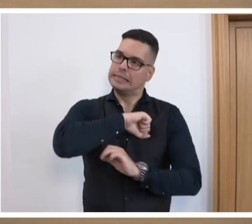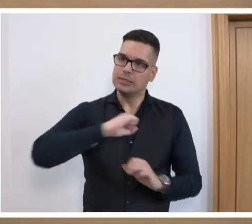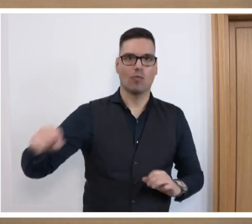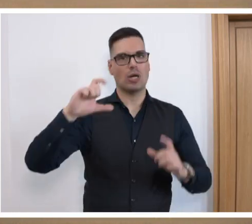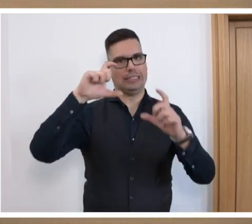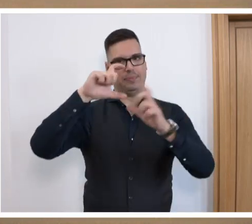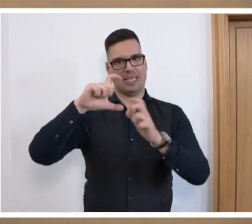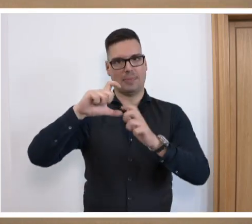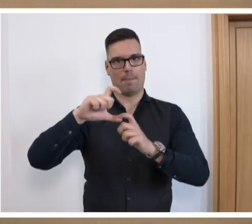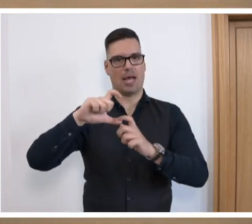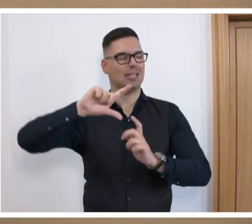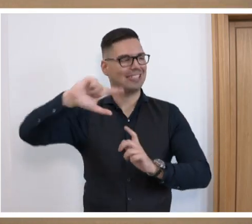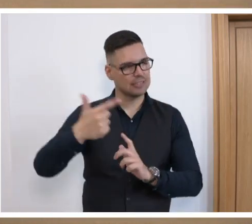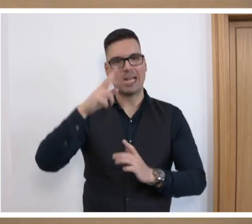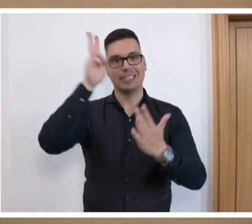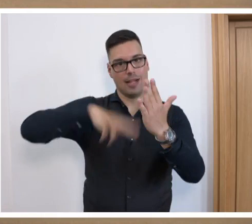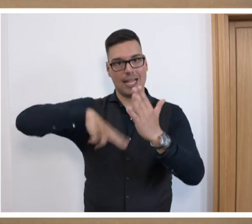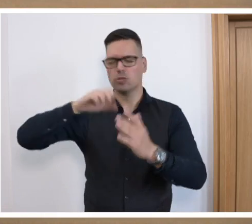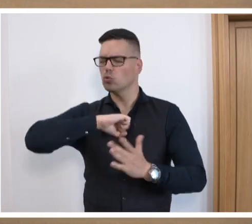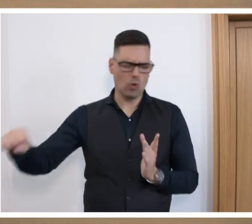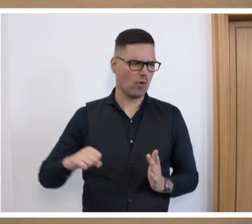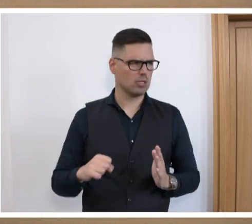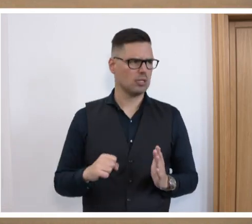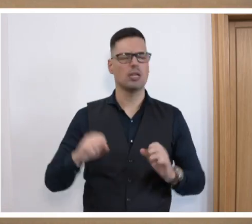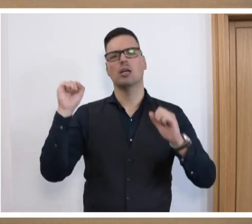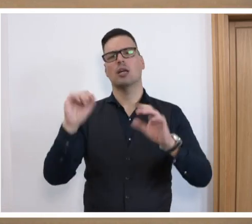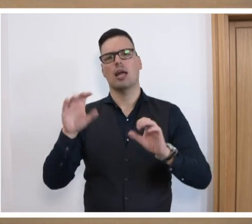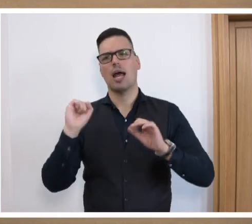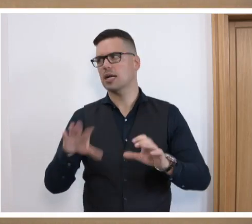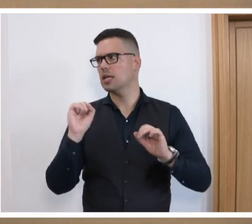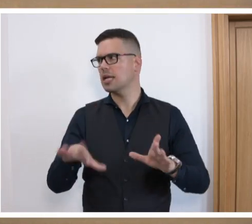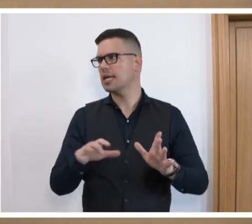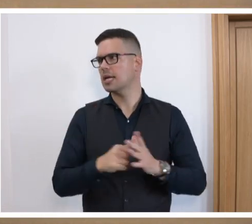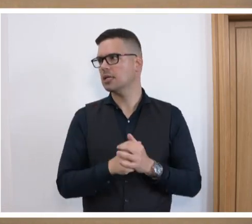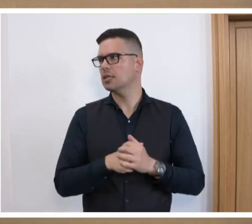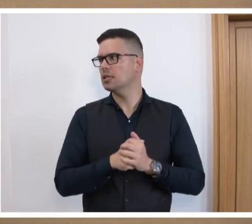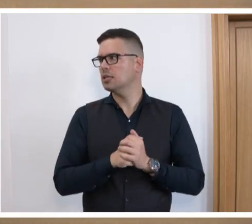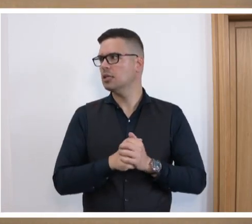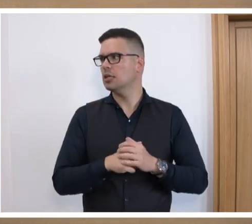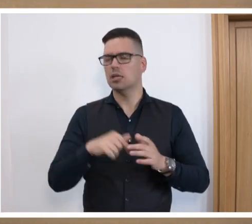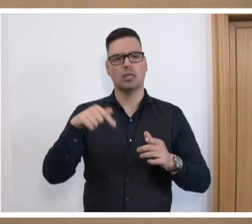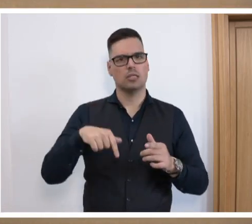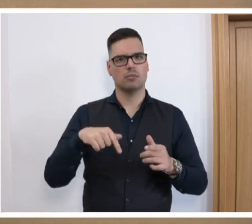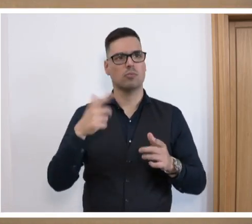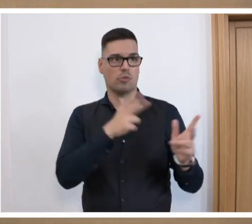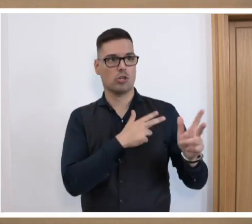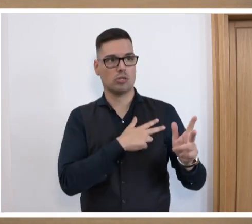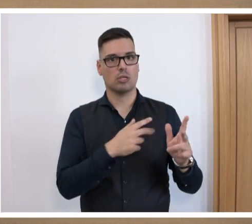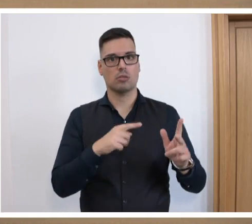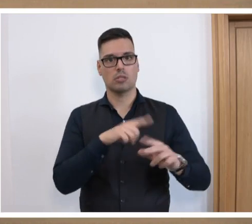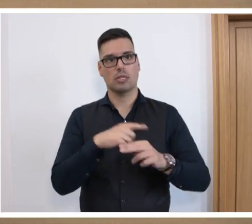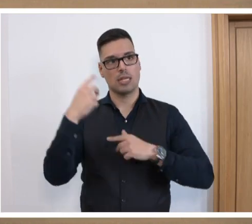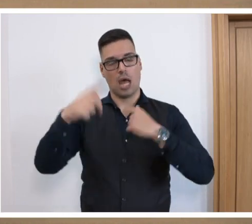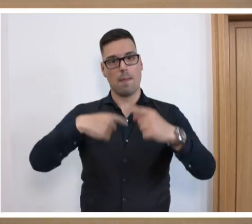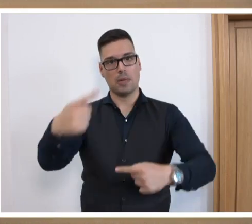September soll dann die zweite Lesung durchgeführt werden. Ich erkläre, ich kann mir aber an der Stelle, muss ich ehrlich sagen, mal schauen wir uns mal die Zeitabläufe an,